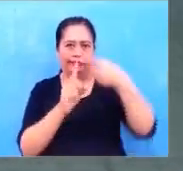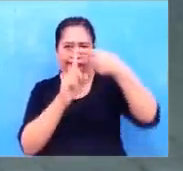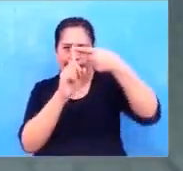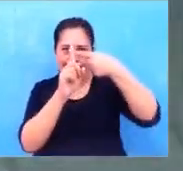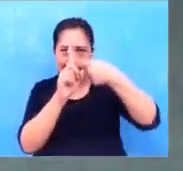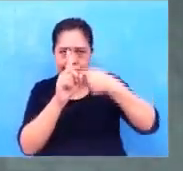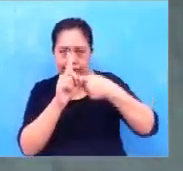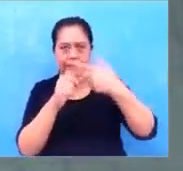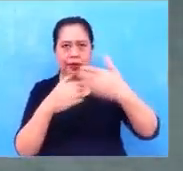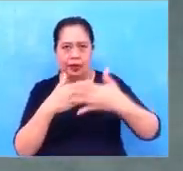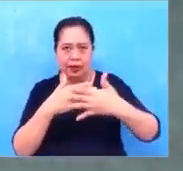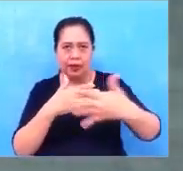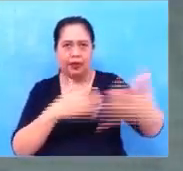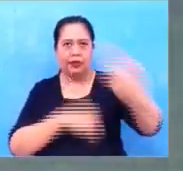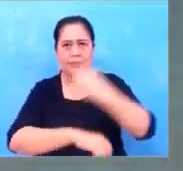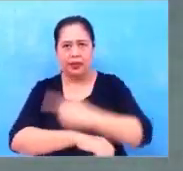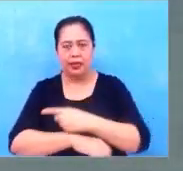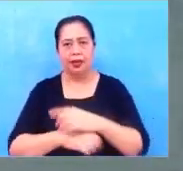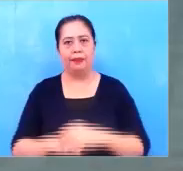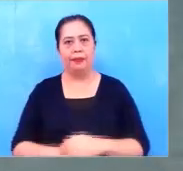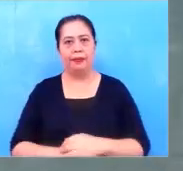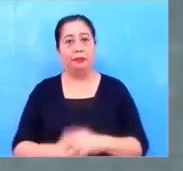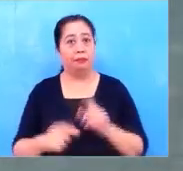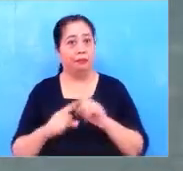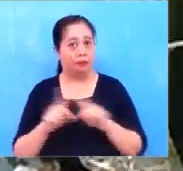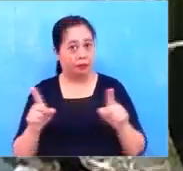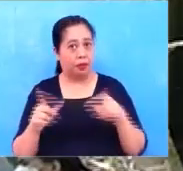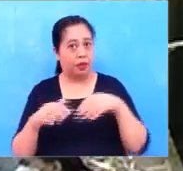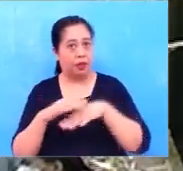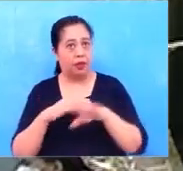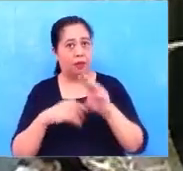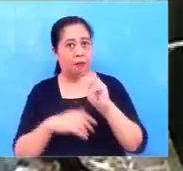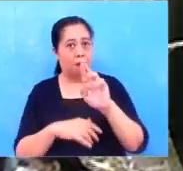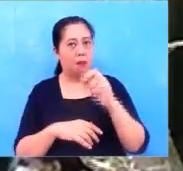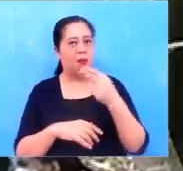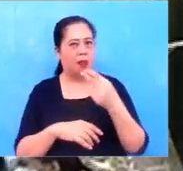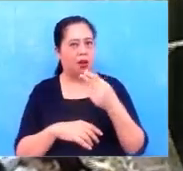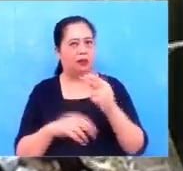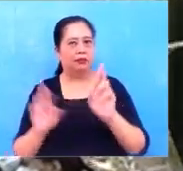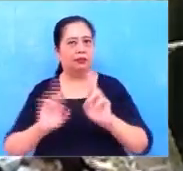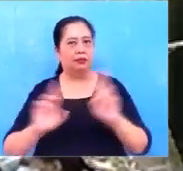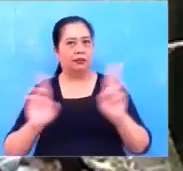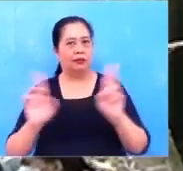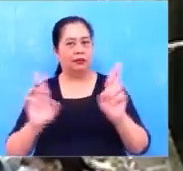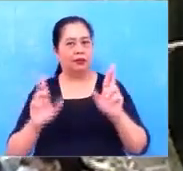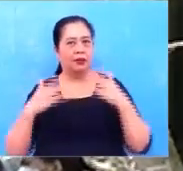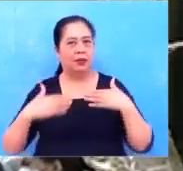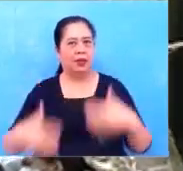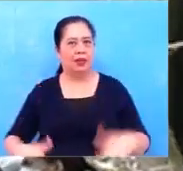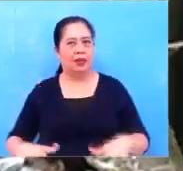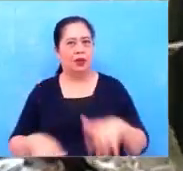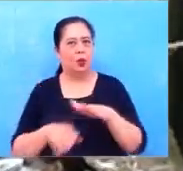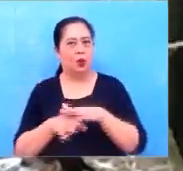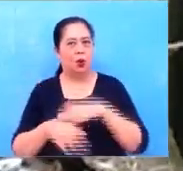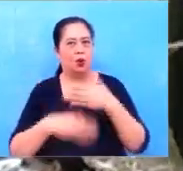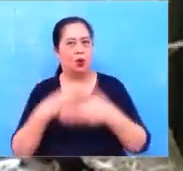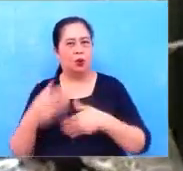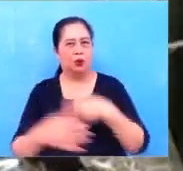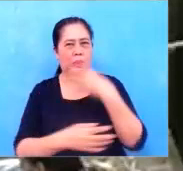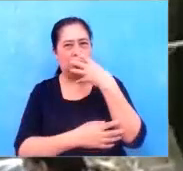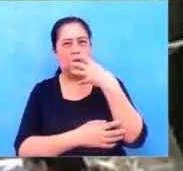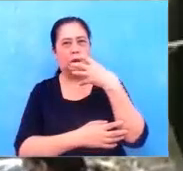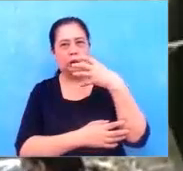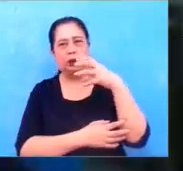mga susunod na araw. Pero pagpasok ng Marso, ihanda na ang katawan sa dahang-dahang pag-init ng